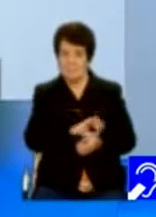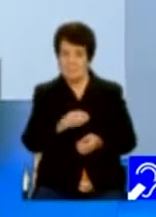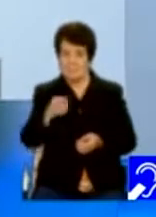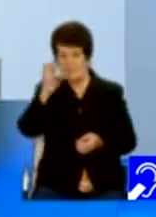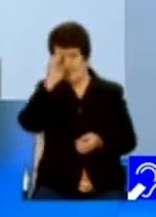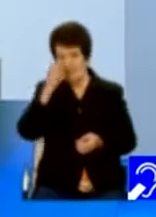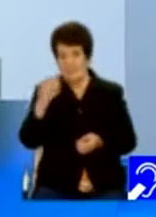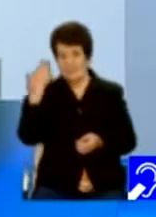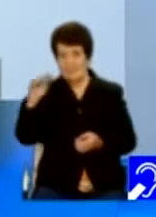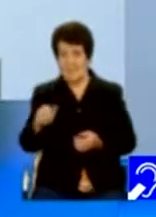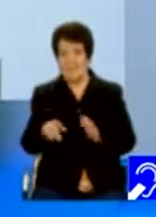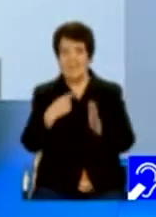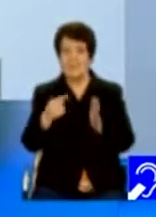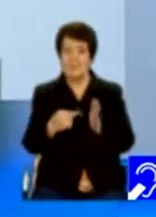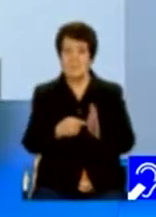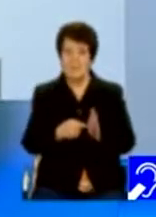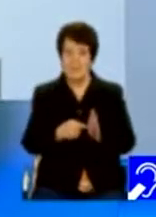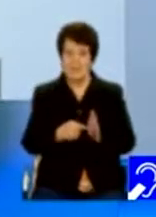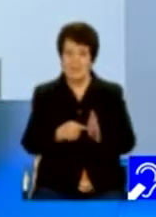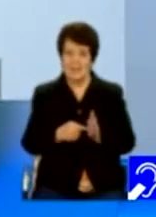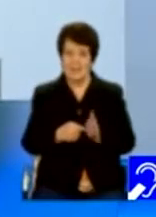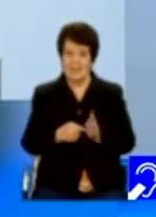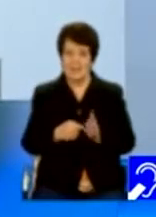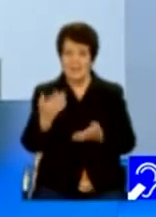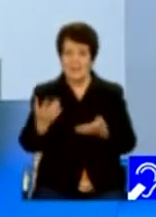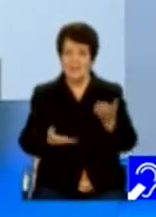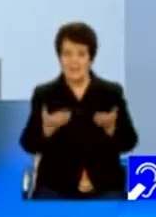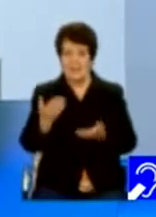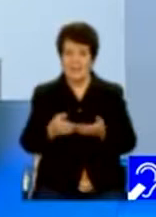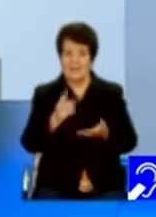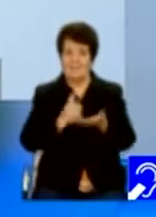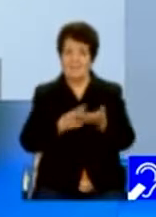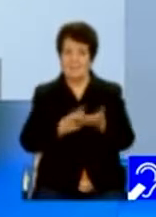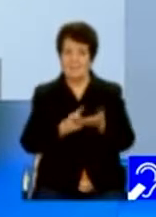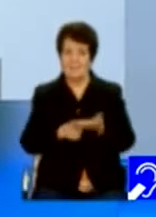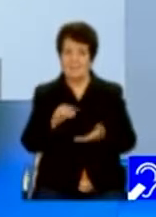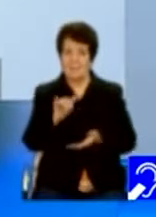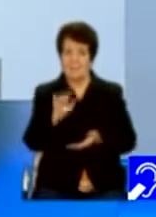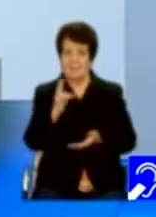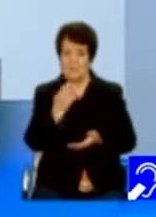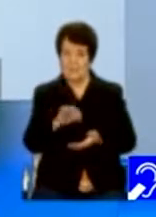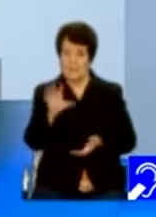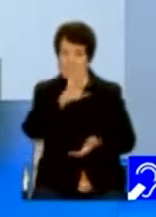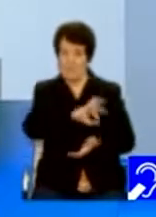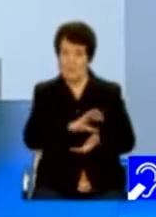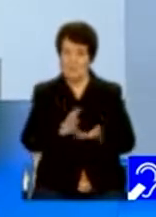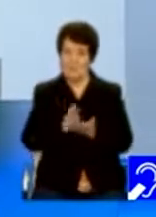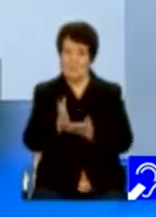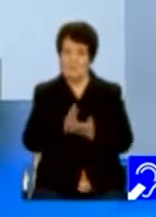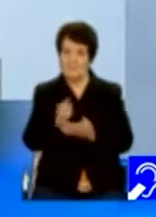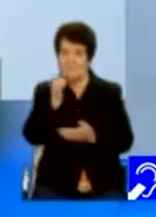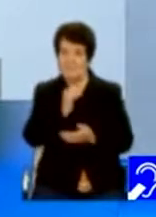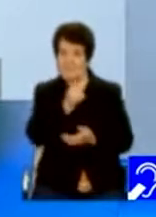străine. Uh-huh. Întrebarea mea sună în felul următor. Dacă se demonstrează că domnul NATO Osatăi este folosit de serviciile